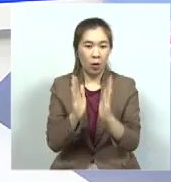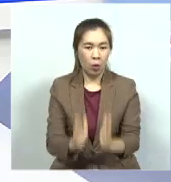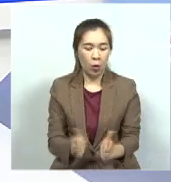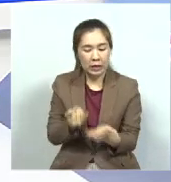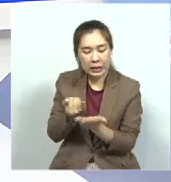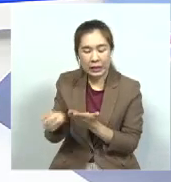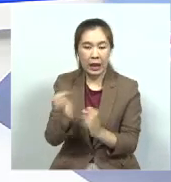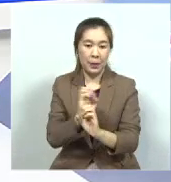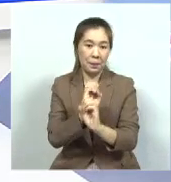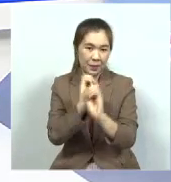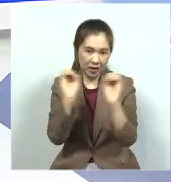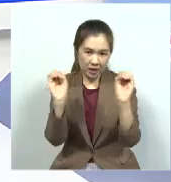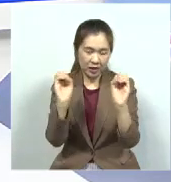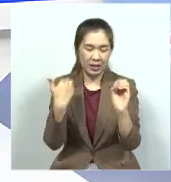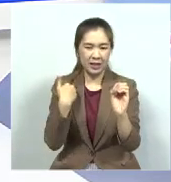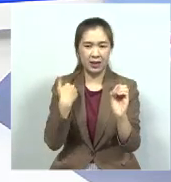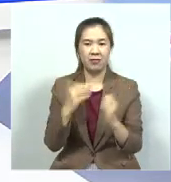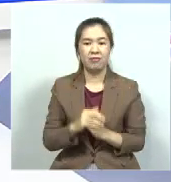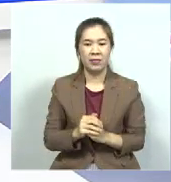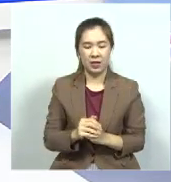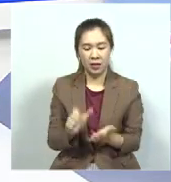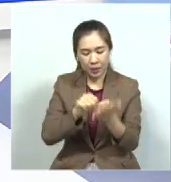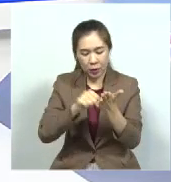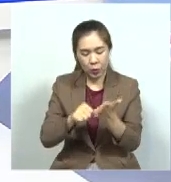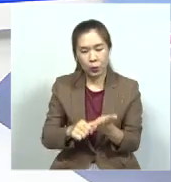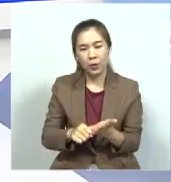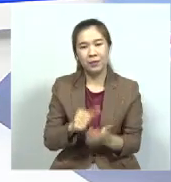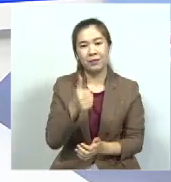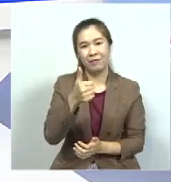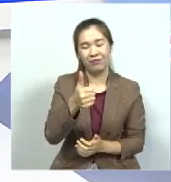ยเสียภาษีแล้วก็ธุรกิจสีเทาอันนี้เนี่ยจะเข้ามาช่วยแก้ปัญหาได้ด้วยนะคะ